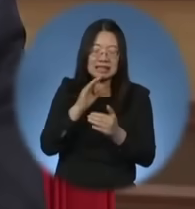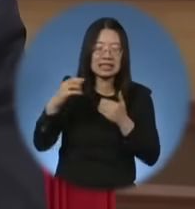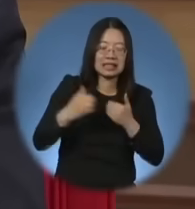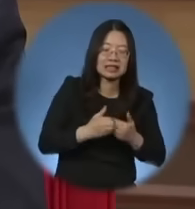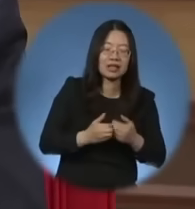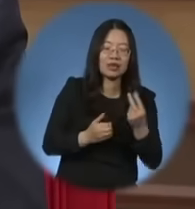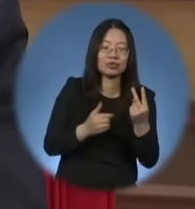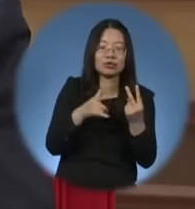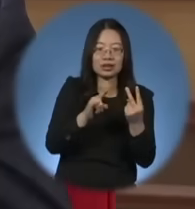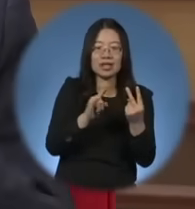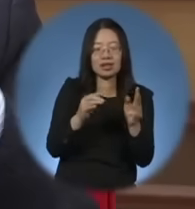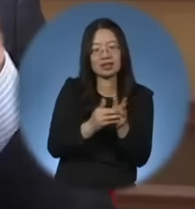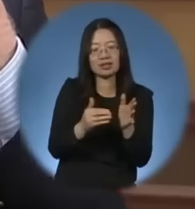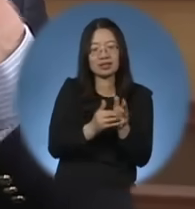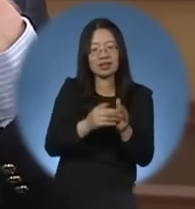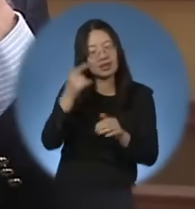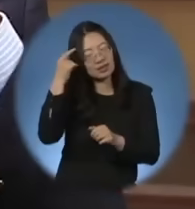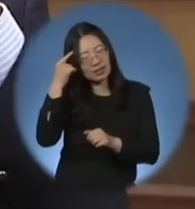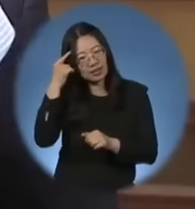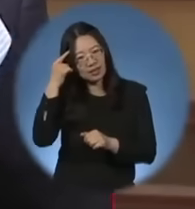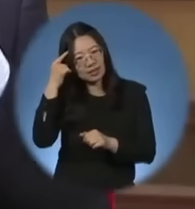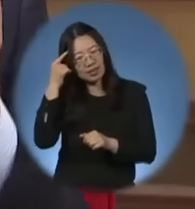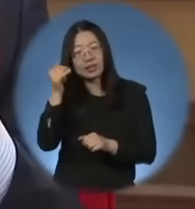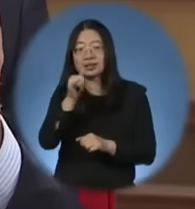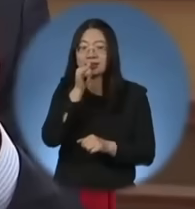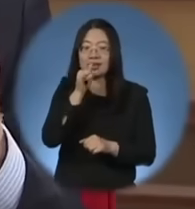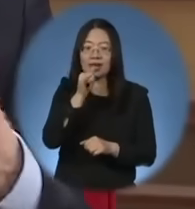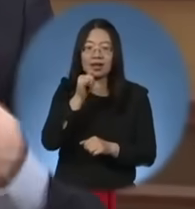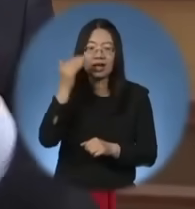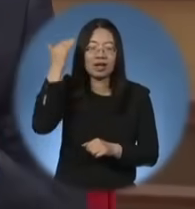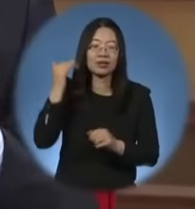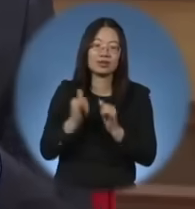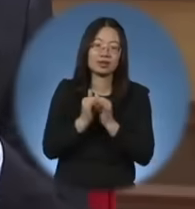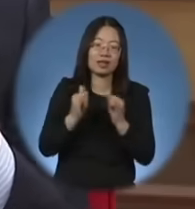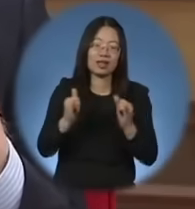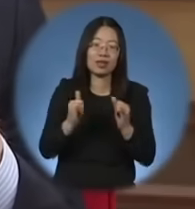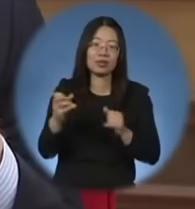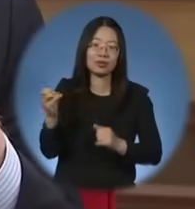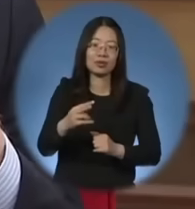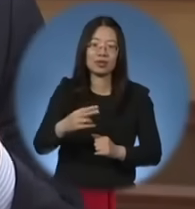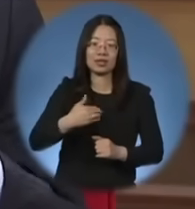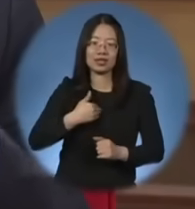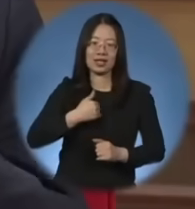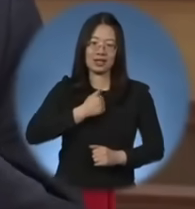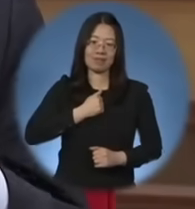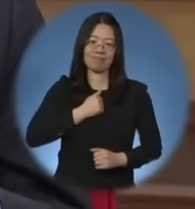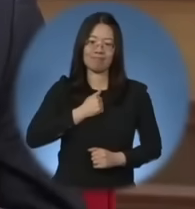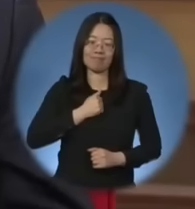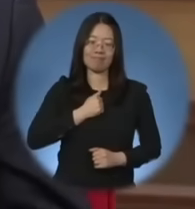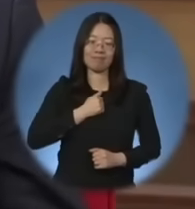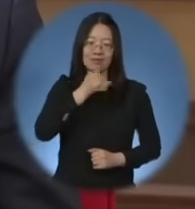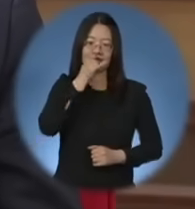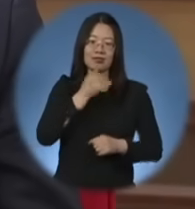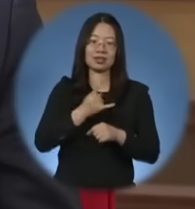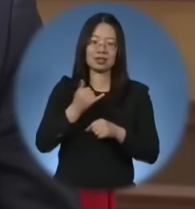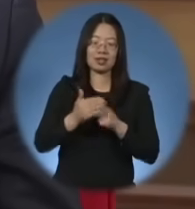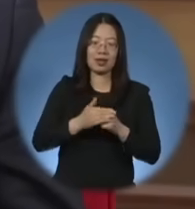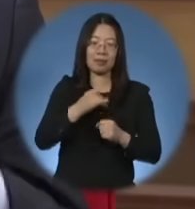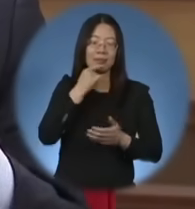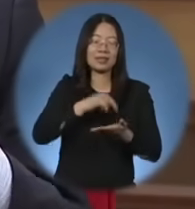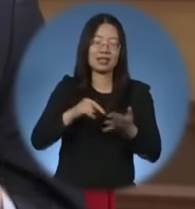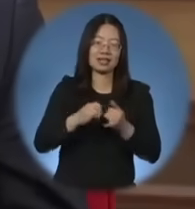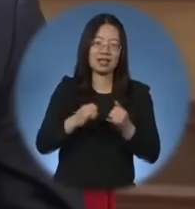개밖에 없다고 생각해요 그러니까 그런 사고방식 갖고 있으면은 한국 사람은 또 자존심이 생기잖아요